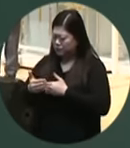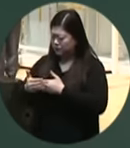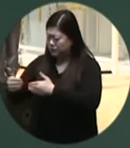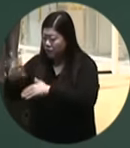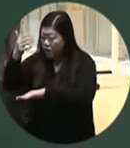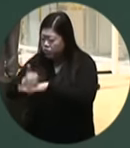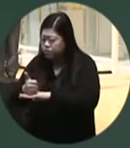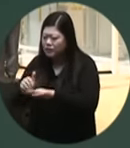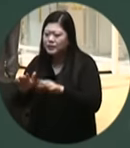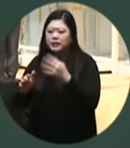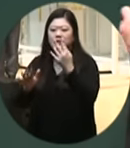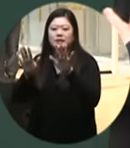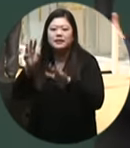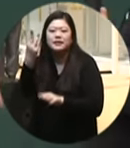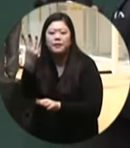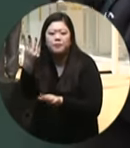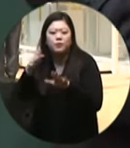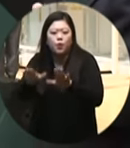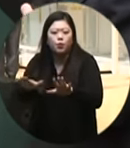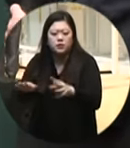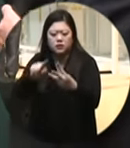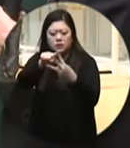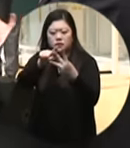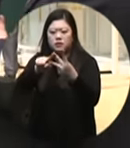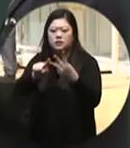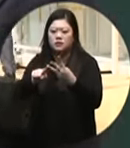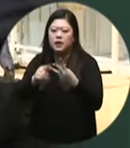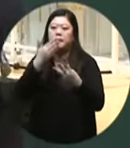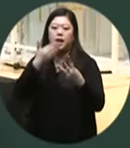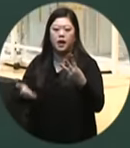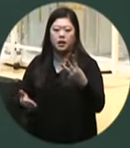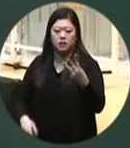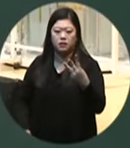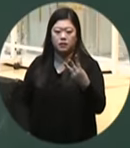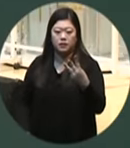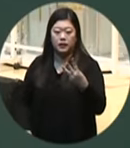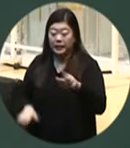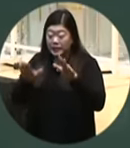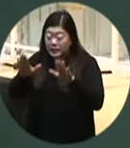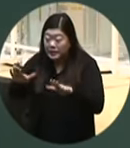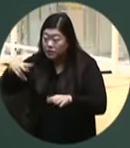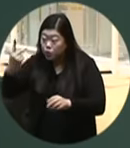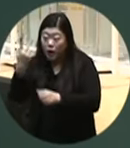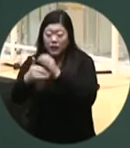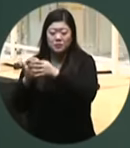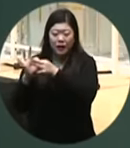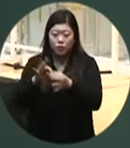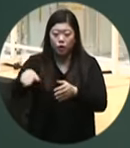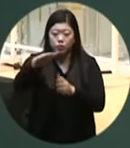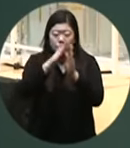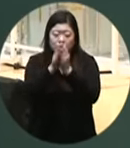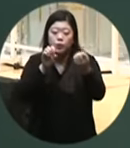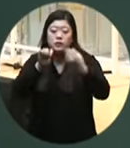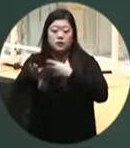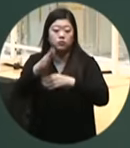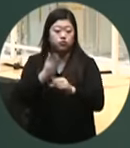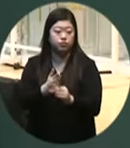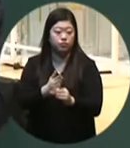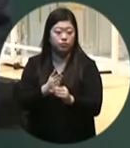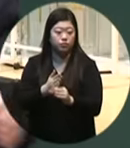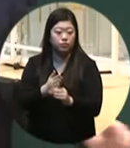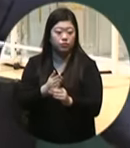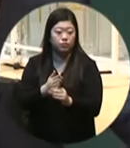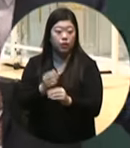things of 삼오늘이 today. 삼오늘이 뭡니까? What are those things? 하나님은 지금도 여러분 기도에 응답하고 계십니다. Even now God is answering your prayers.